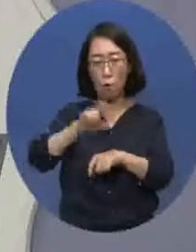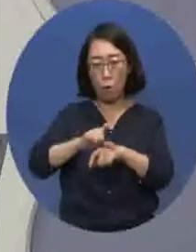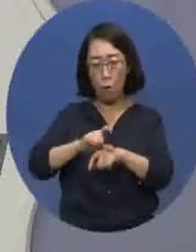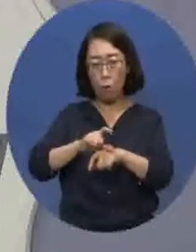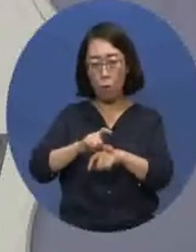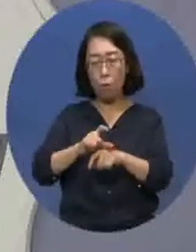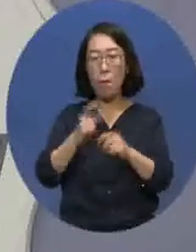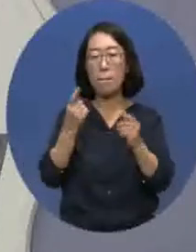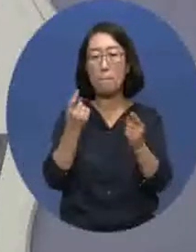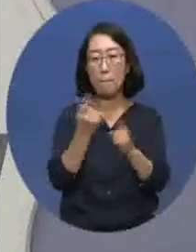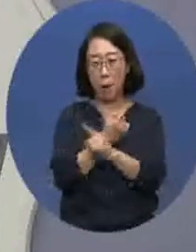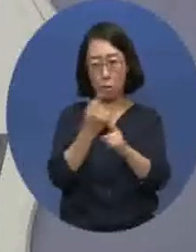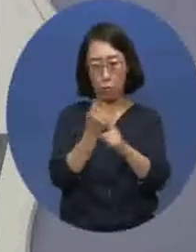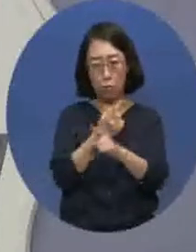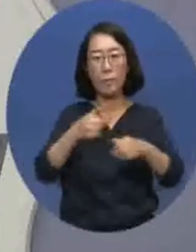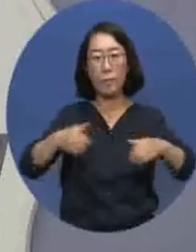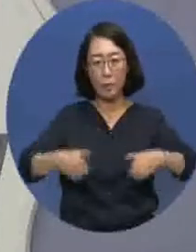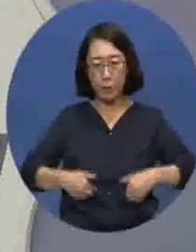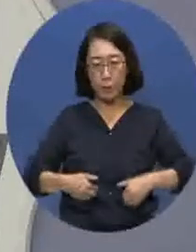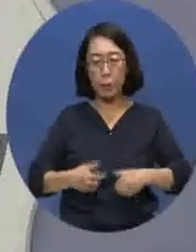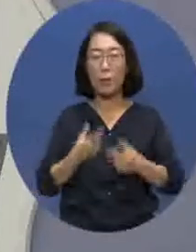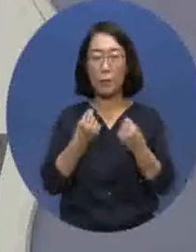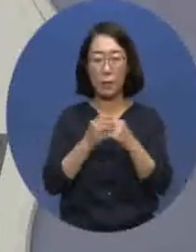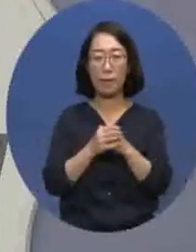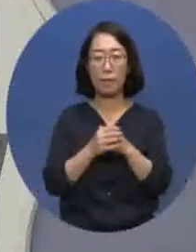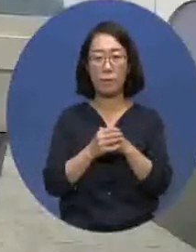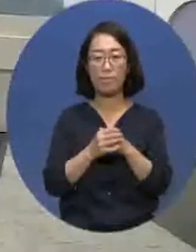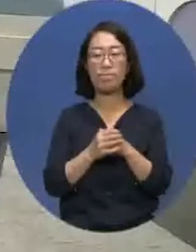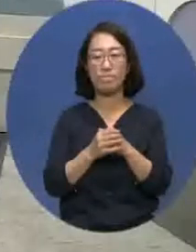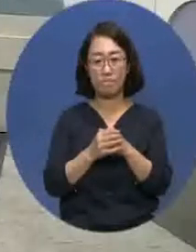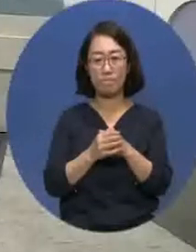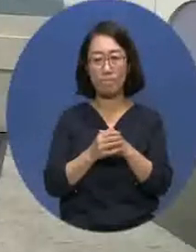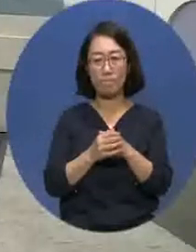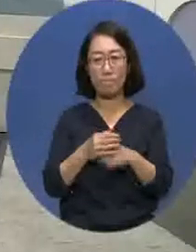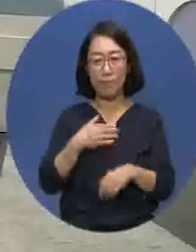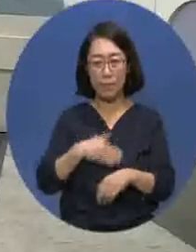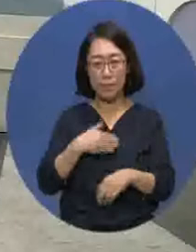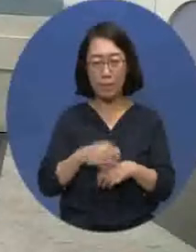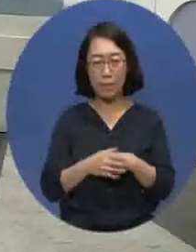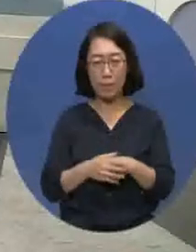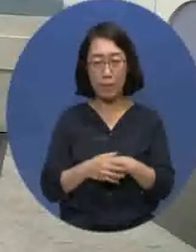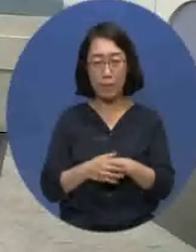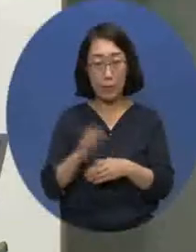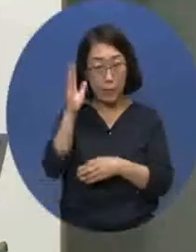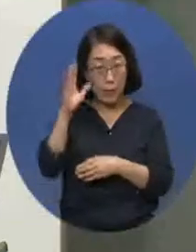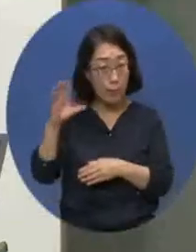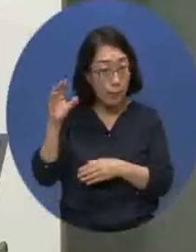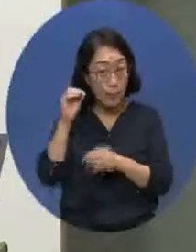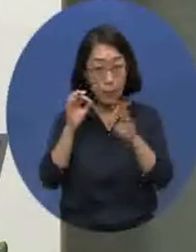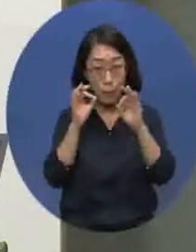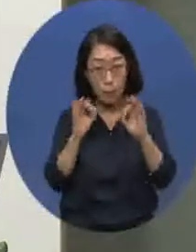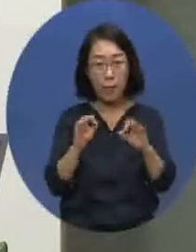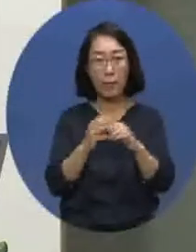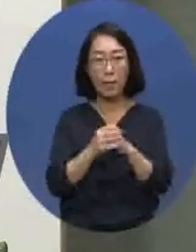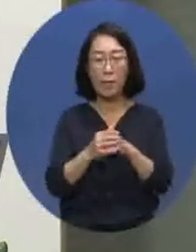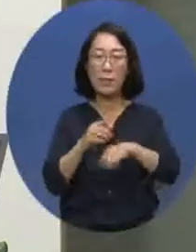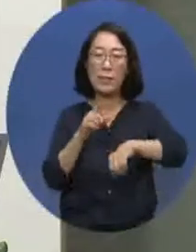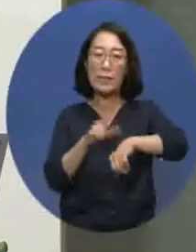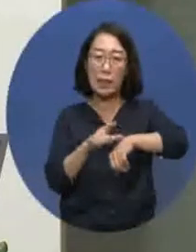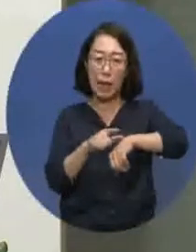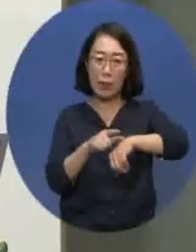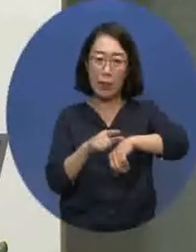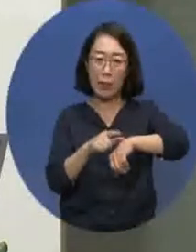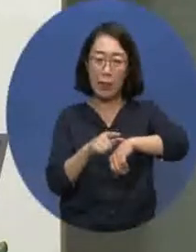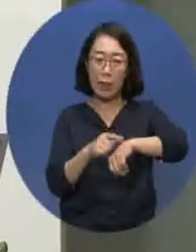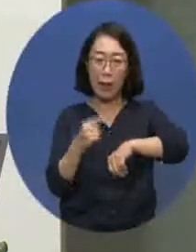개선이 되어 줘야 된다 이렇게 주장을 하고 싶습니다 예 말씀을 듣다 보니까 4 에 시간이 거운